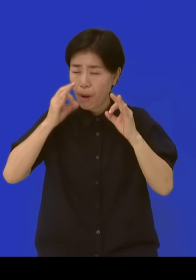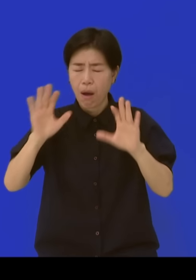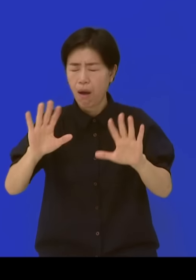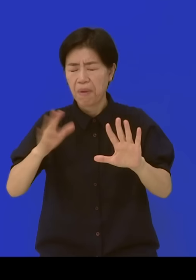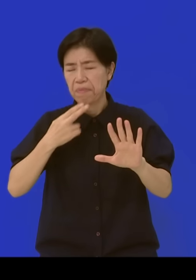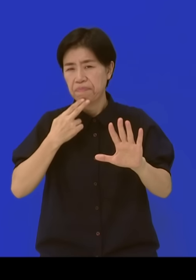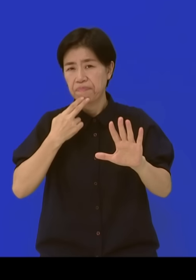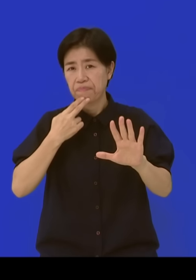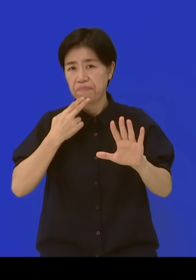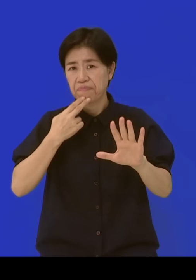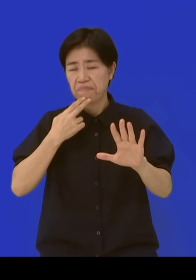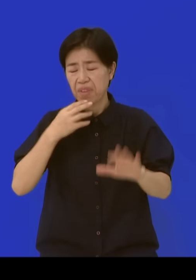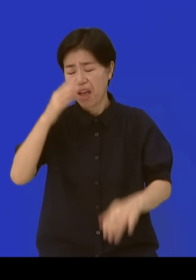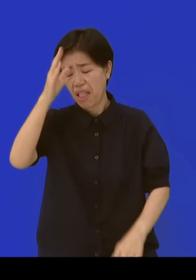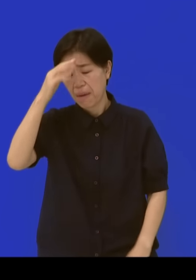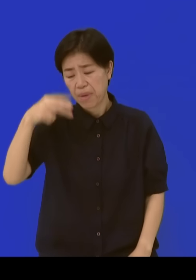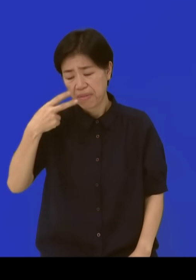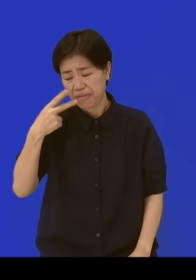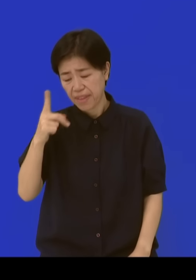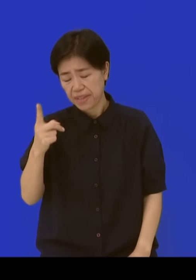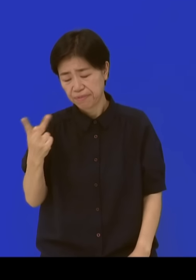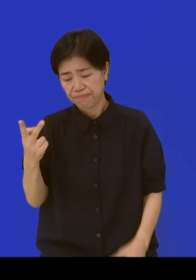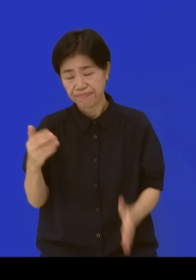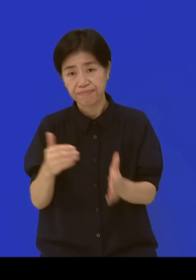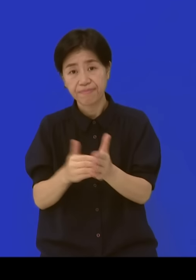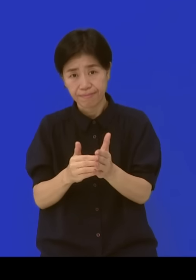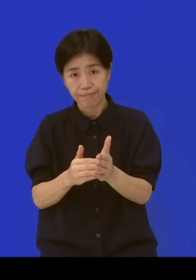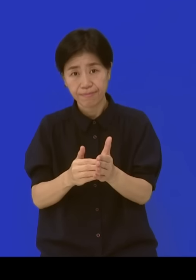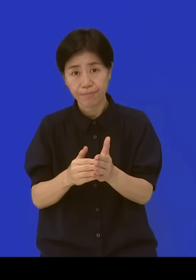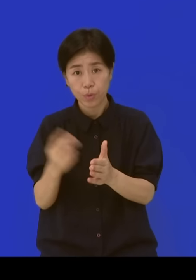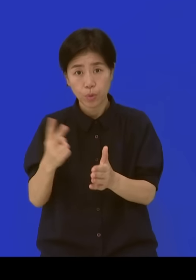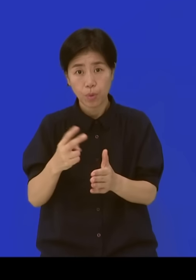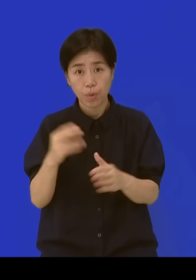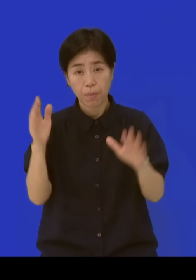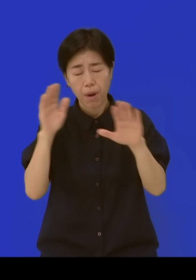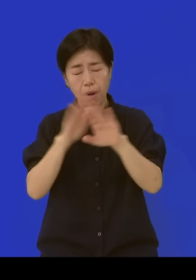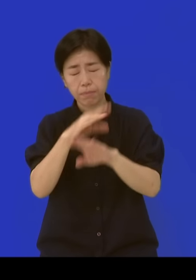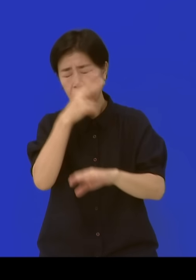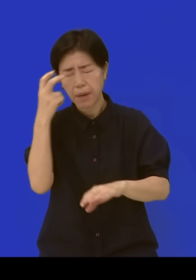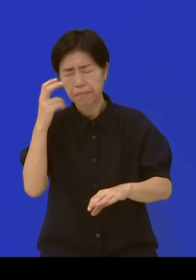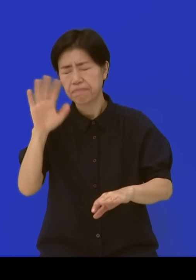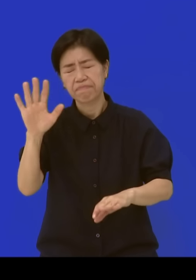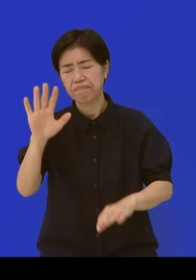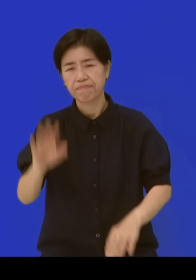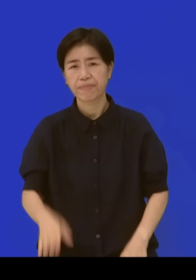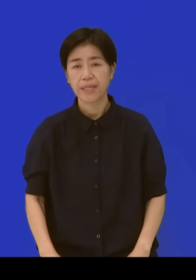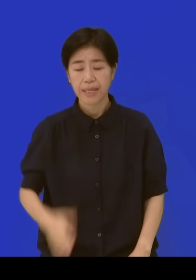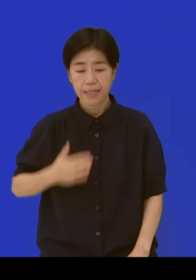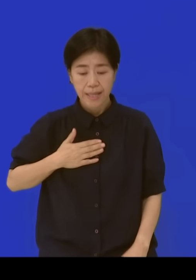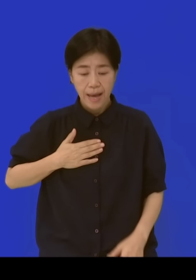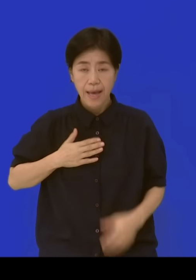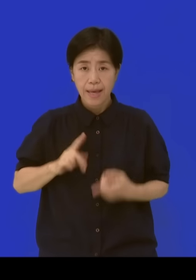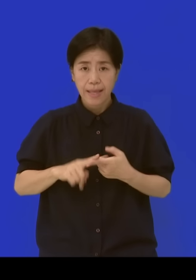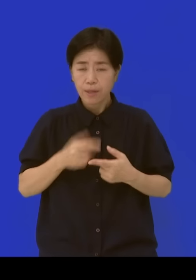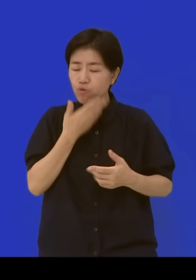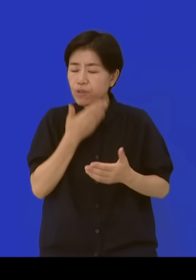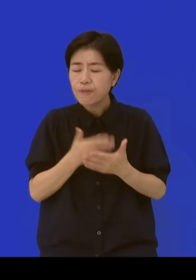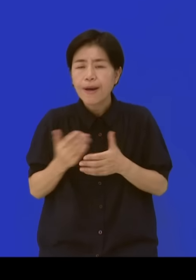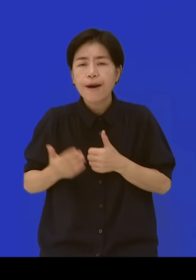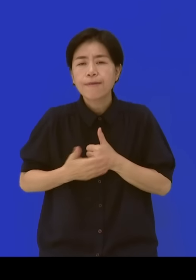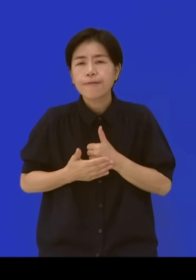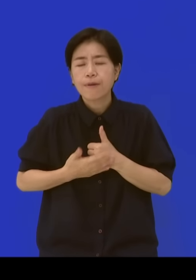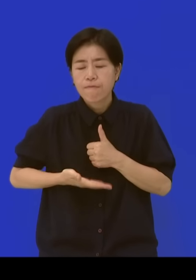예. 라면으로 계속 때운다던가 예. 잠을 제대로 잘 안 잔다던가 이런 식으로 참 자신을 돌보지 않는 거죠. 일부러